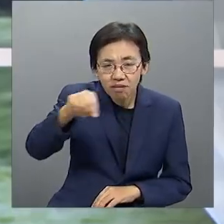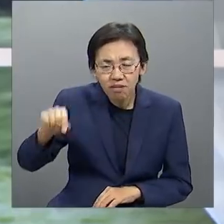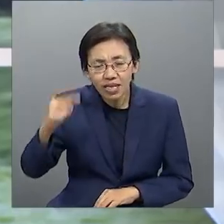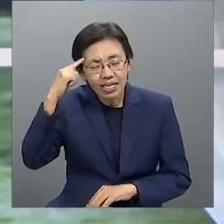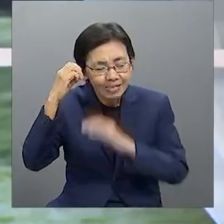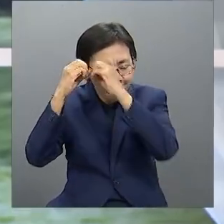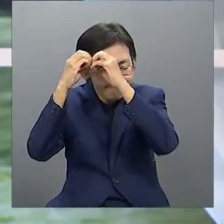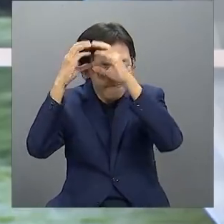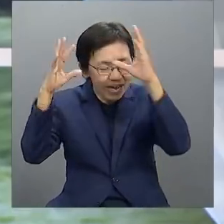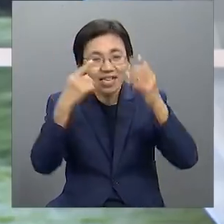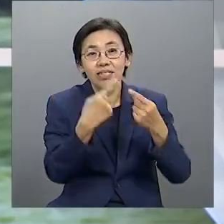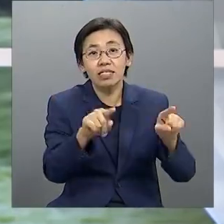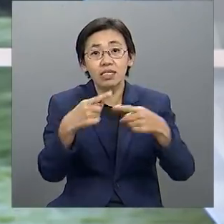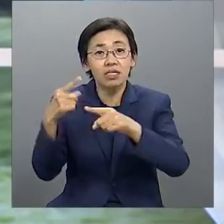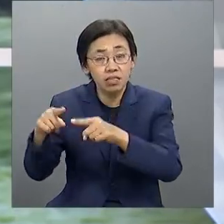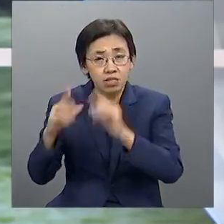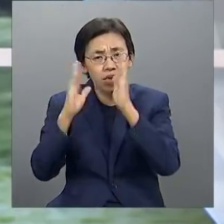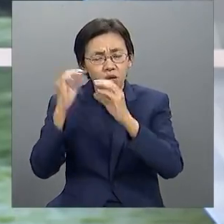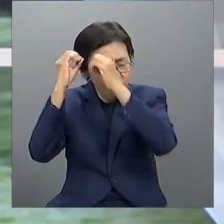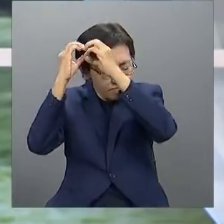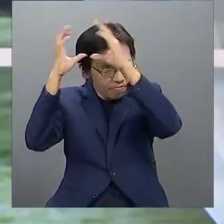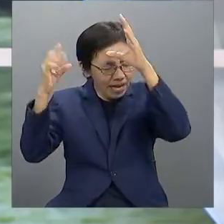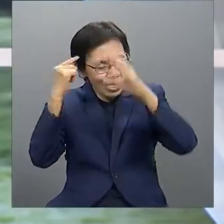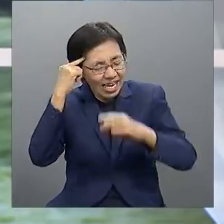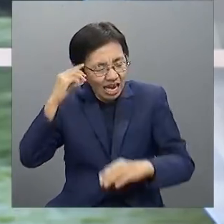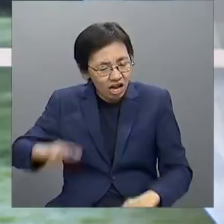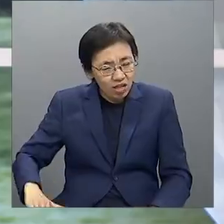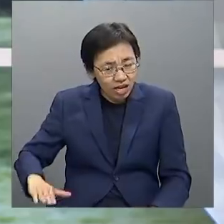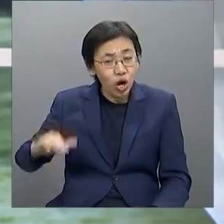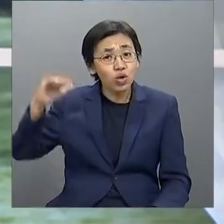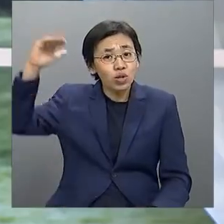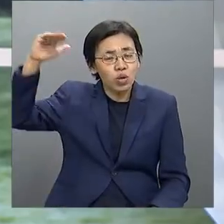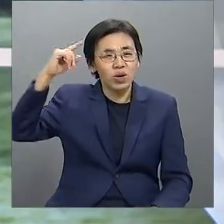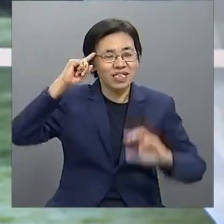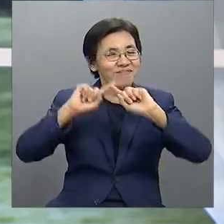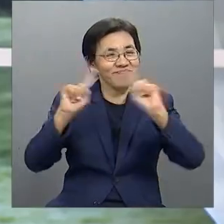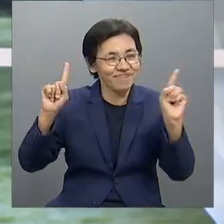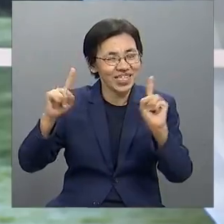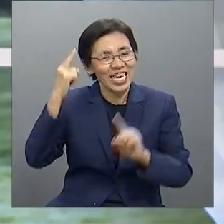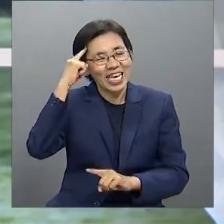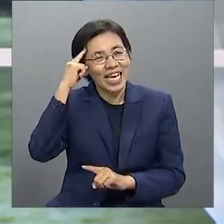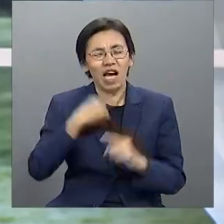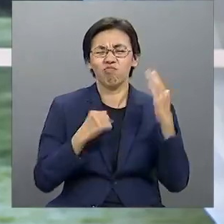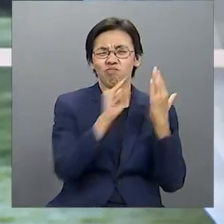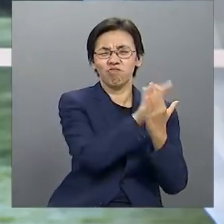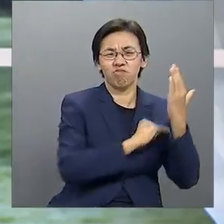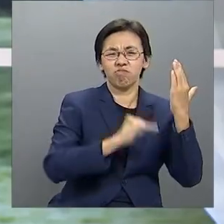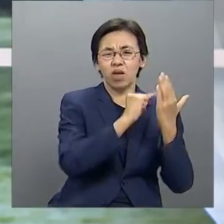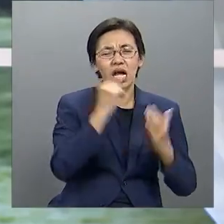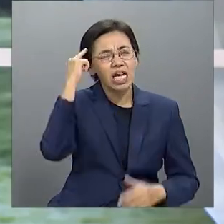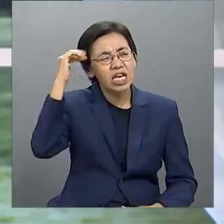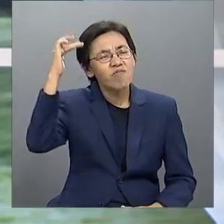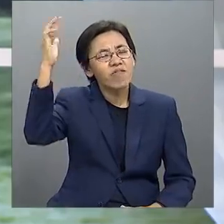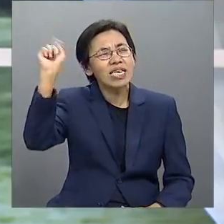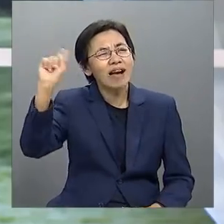ไปความฝันบางคนตอนเด็กกับตอนโตก็ไม่เหมือนกันบางคนบอกว่าเธอฉันอยู่ต่างจังหวัดความฝันฉันคือการเข้ากรุ